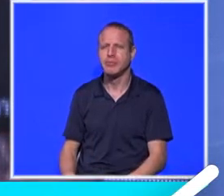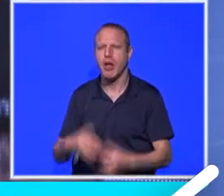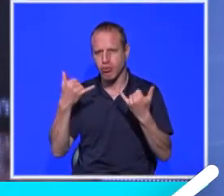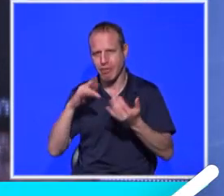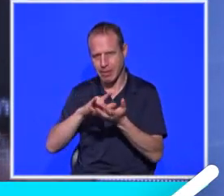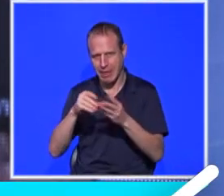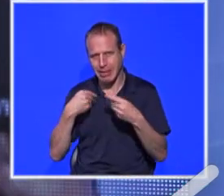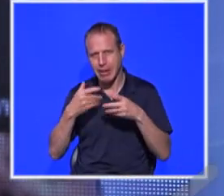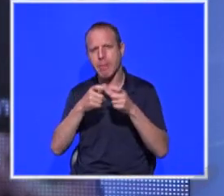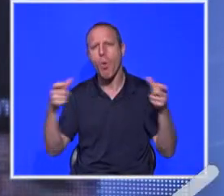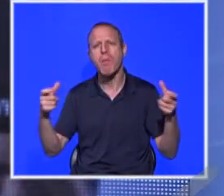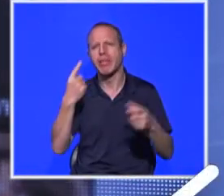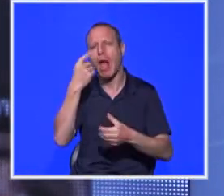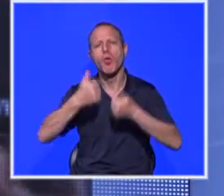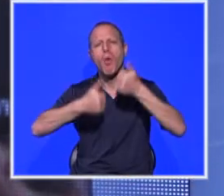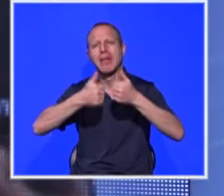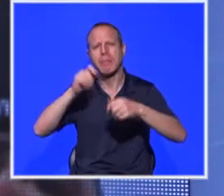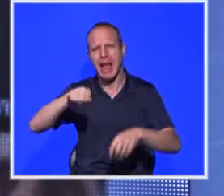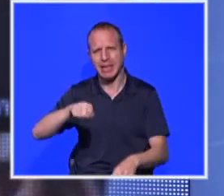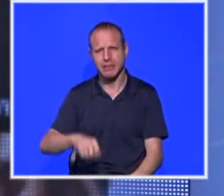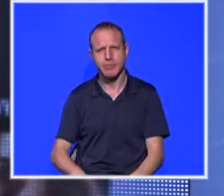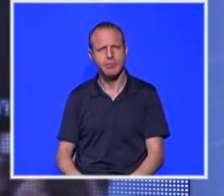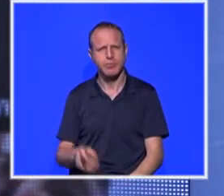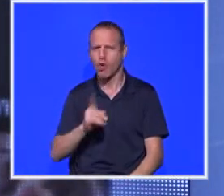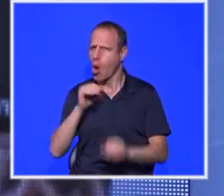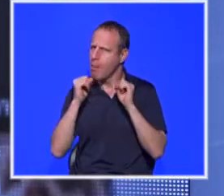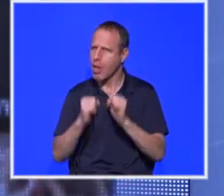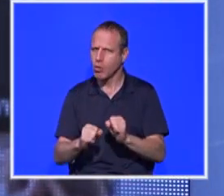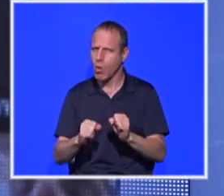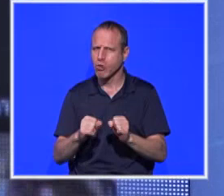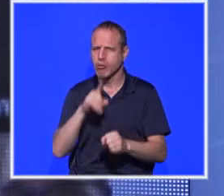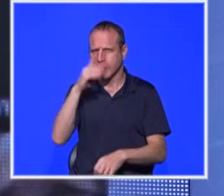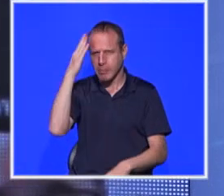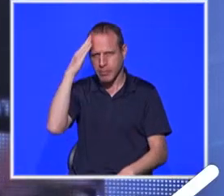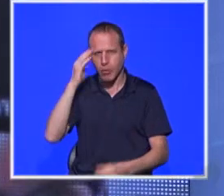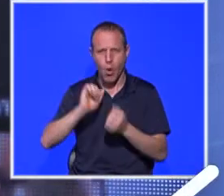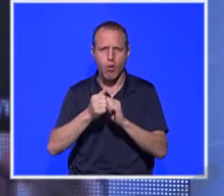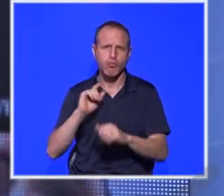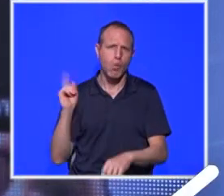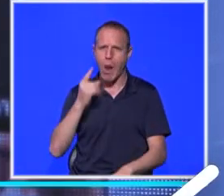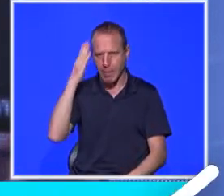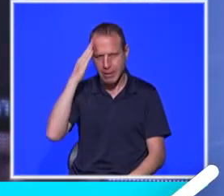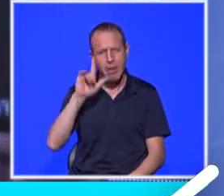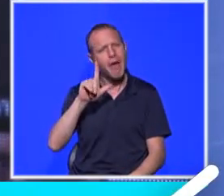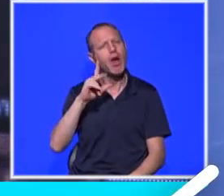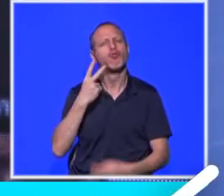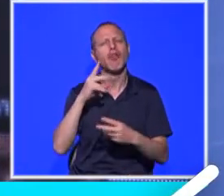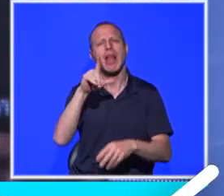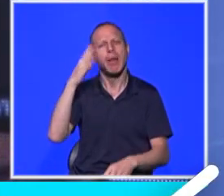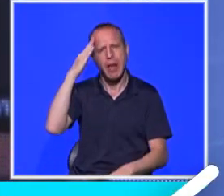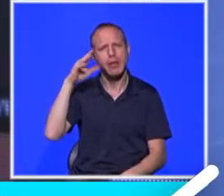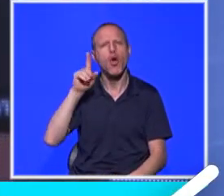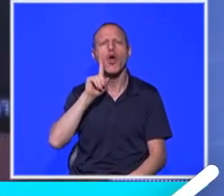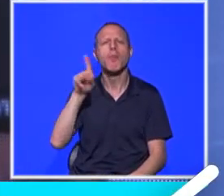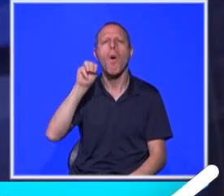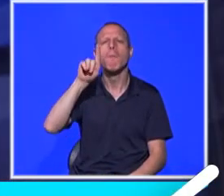נמצא איתי כאן באולפן, אחד המועמדים לכנסת, שלא בטוח שאתם מכירים או שכולם מכירים, אבל שווה לכם להכיר אותו, קוראים לו